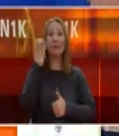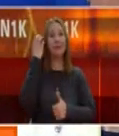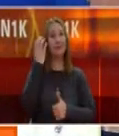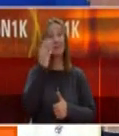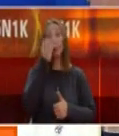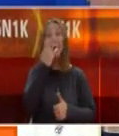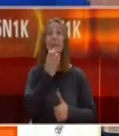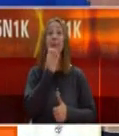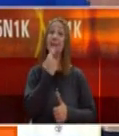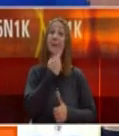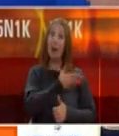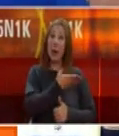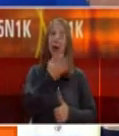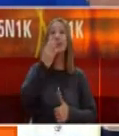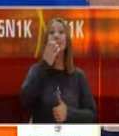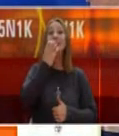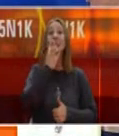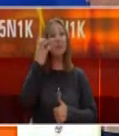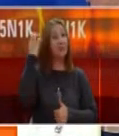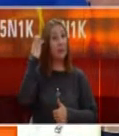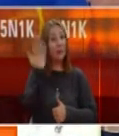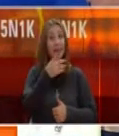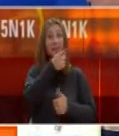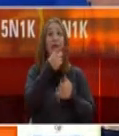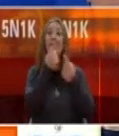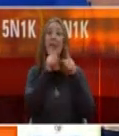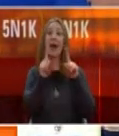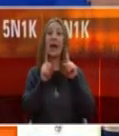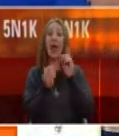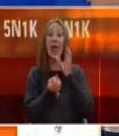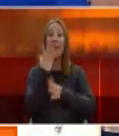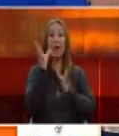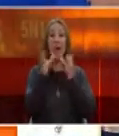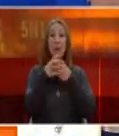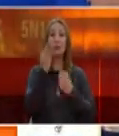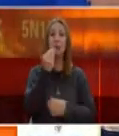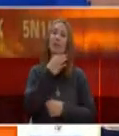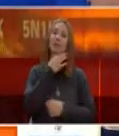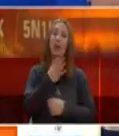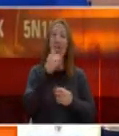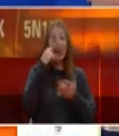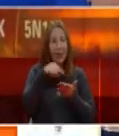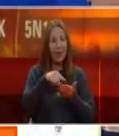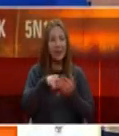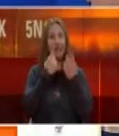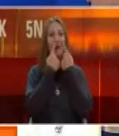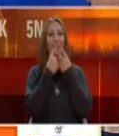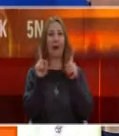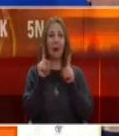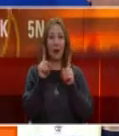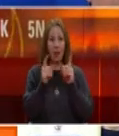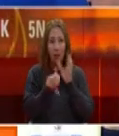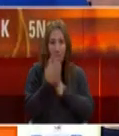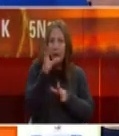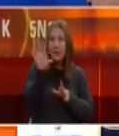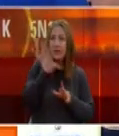Hanım'a, Sabancı Vakfı'na, size Fark Yaratanlar ekibine çok teşekkür ederim. inanın fark yaratanlara seçildikten sonra